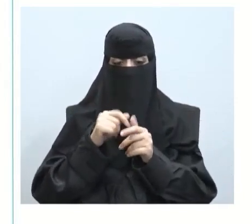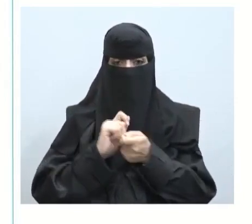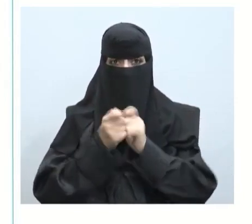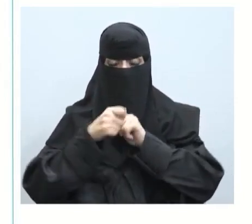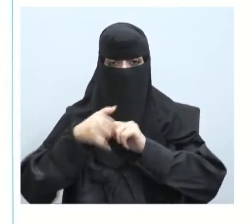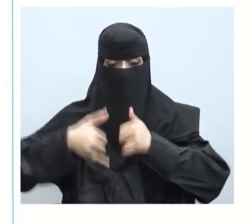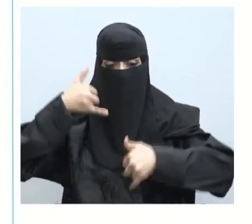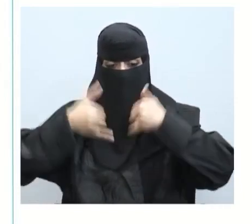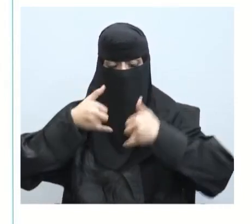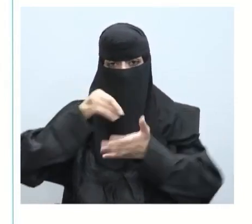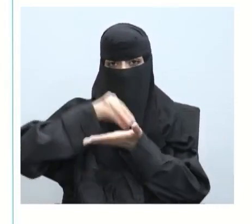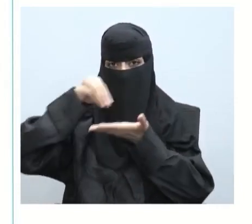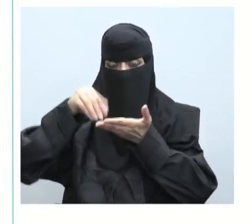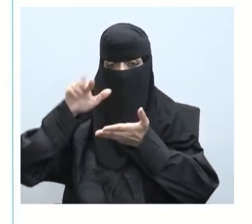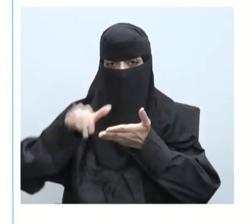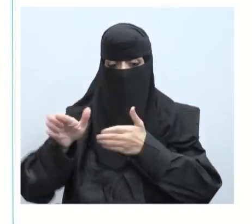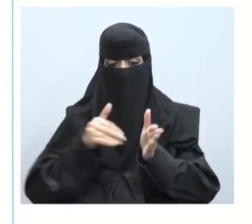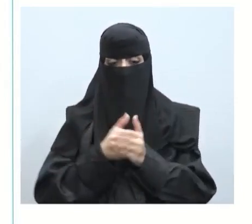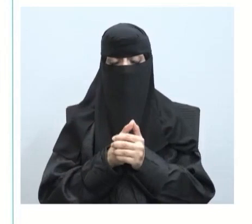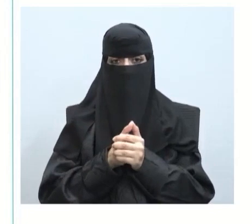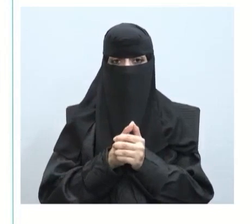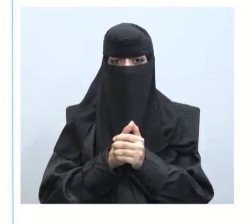ومتغيرات الاتصال بوسيط الـ MQTT.